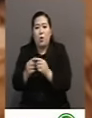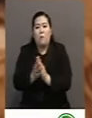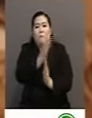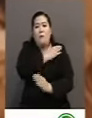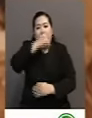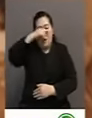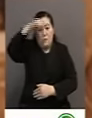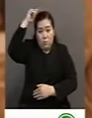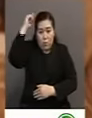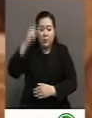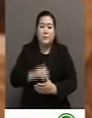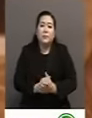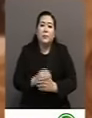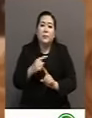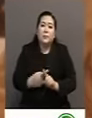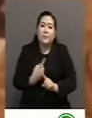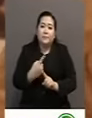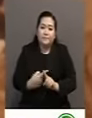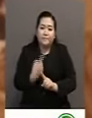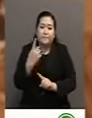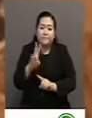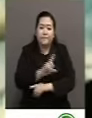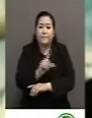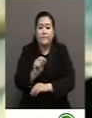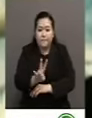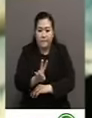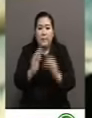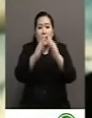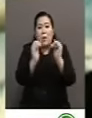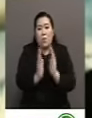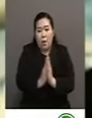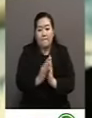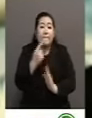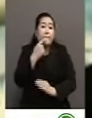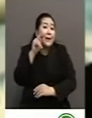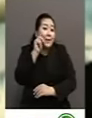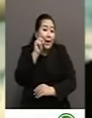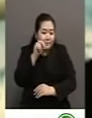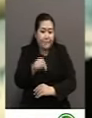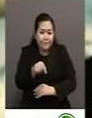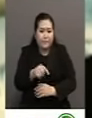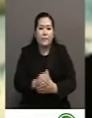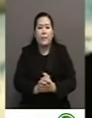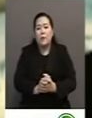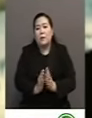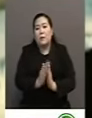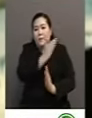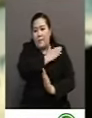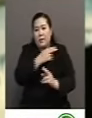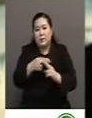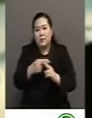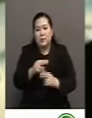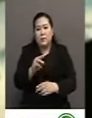าคม2512ณพัทธสีมาวัดปากน้ำภาษีเจริญโดยมีฝั่งของพระเทพวรธีนะคะปั